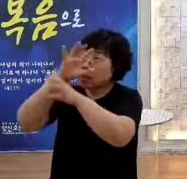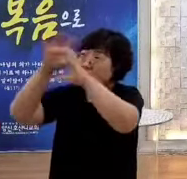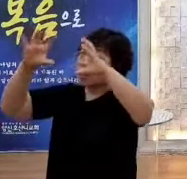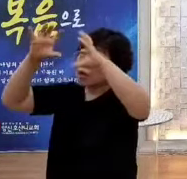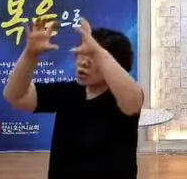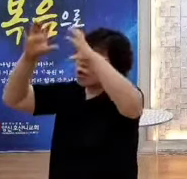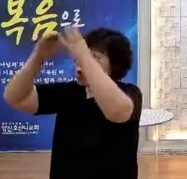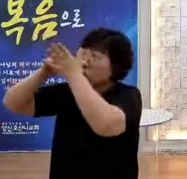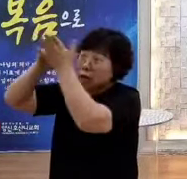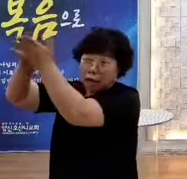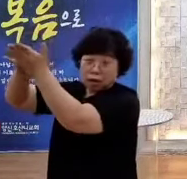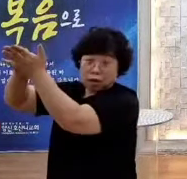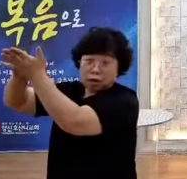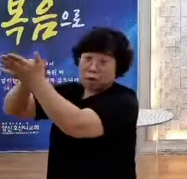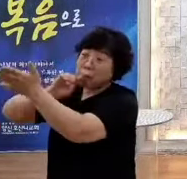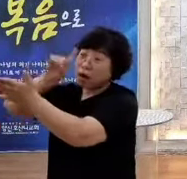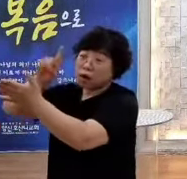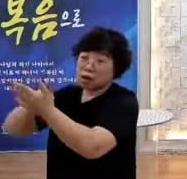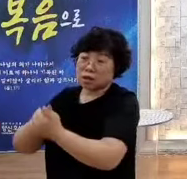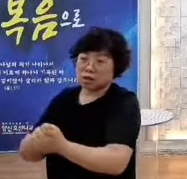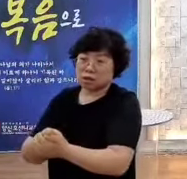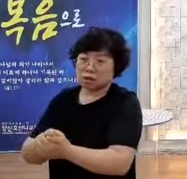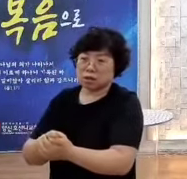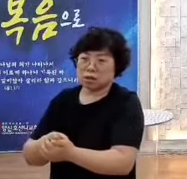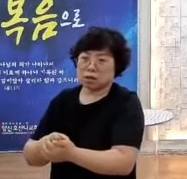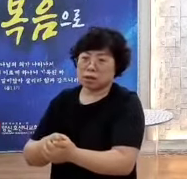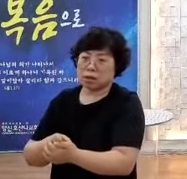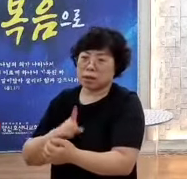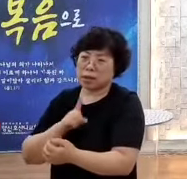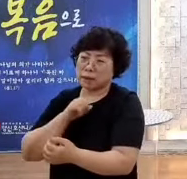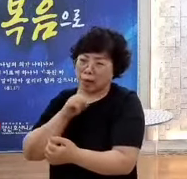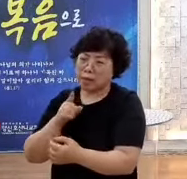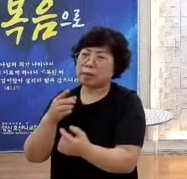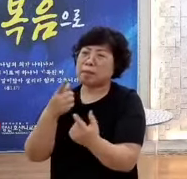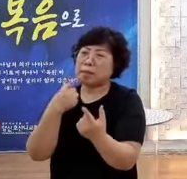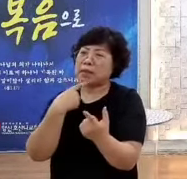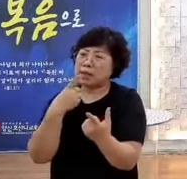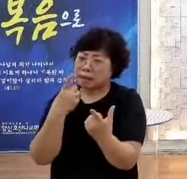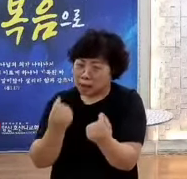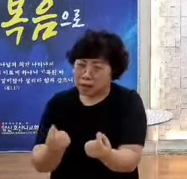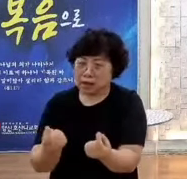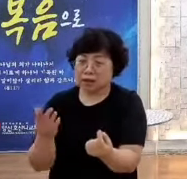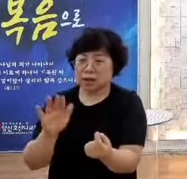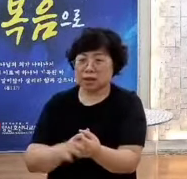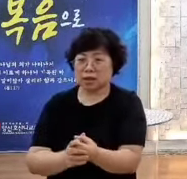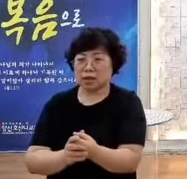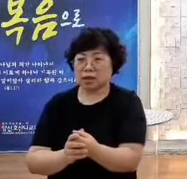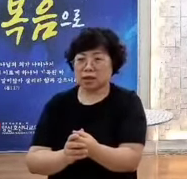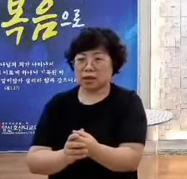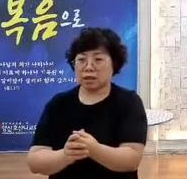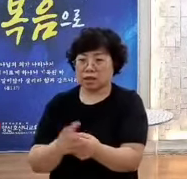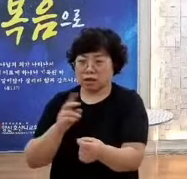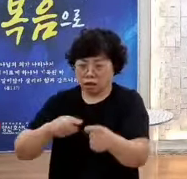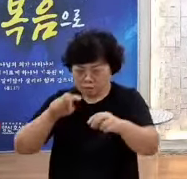이렇게 말합니다. 여러분, 이 맞는 말이에요. 틀린 말은 아닌데, 제가 엄격히 말하면,